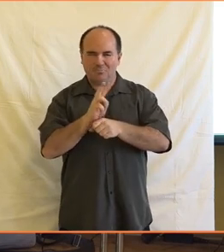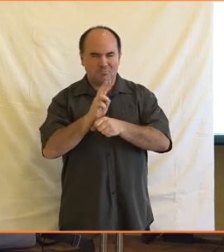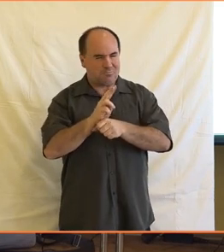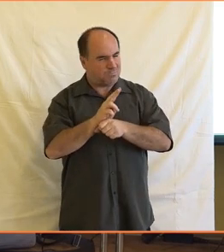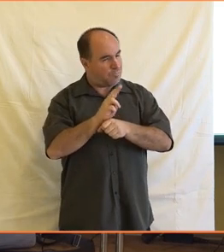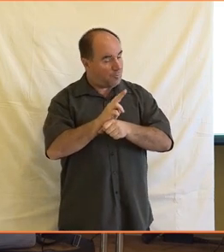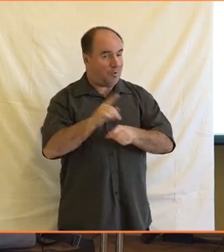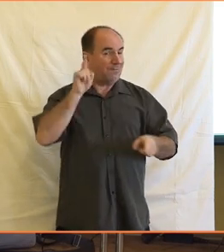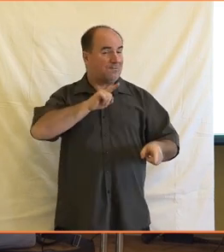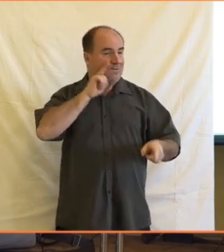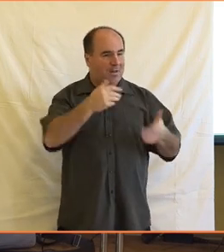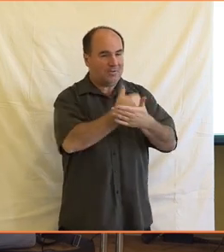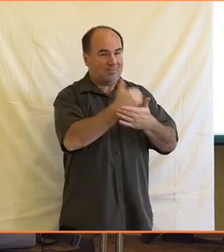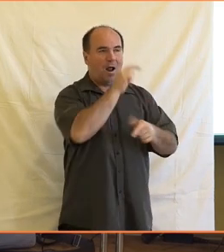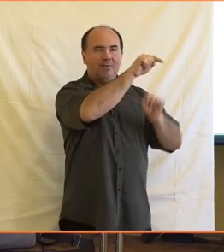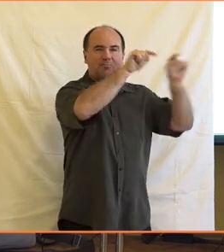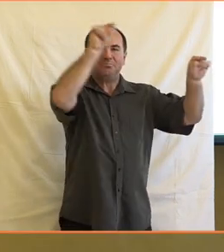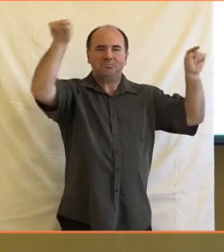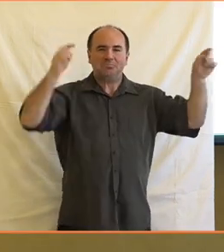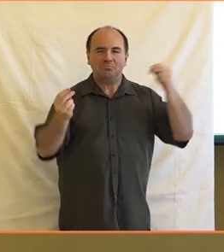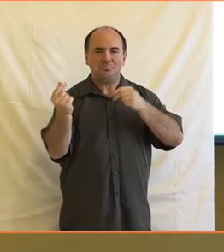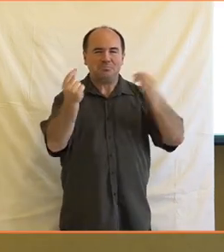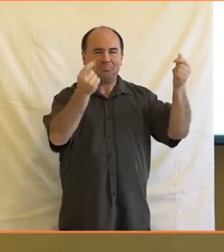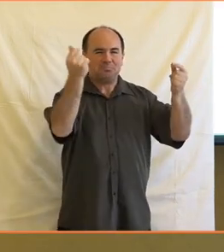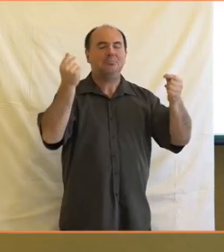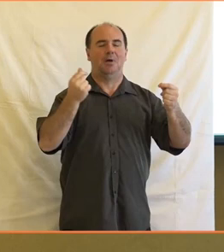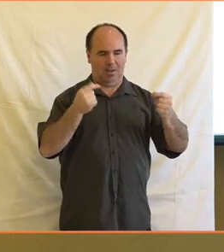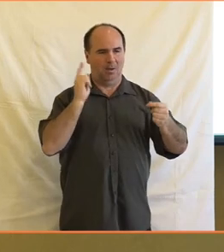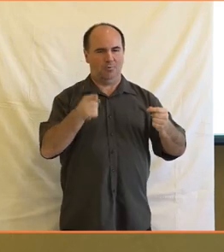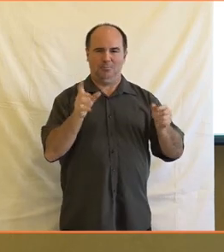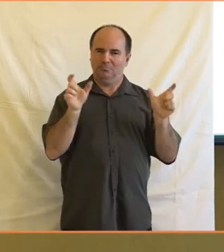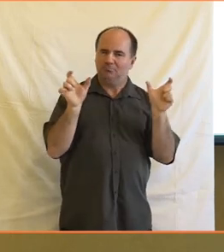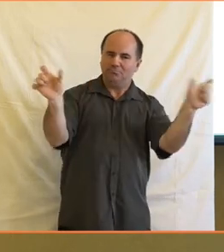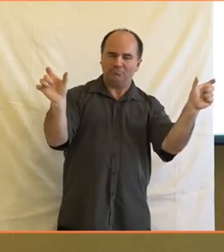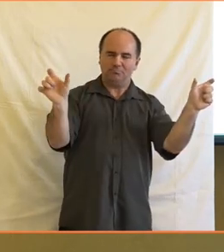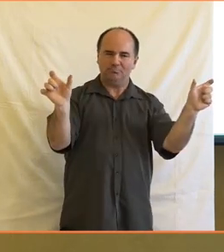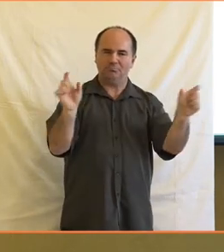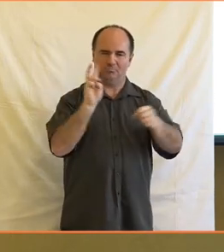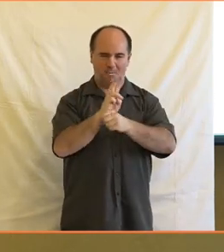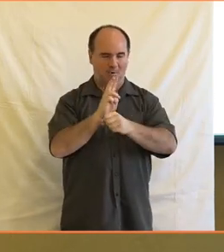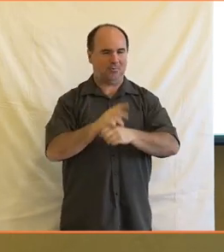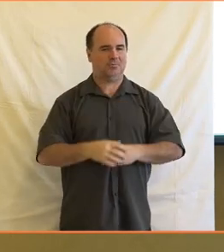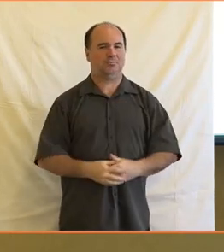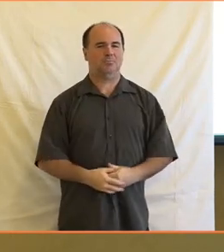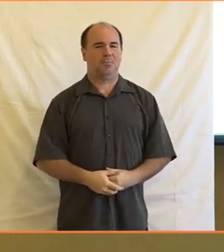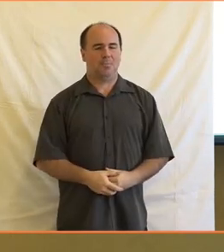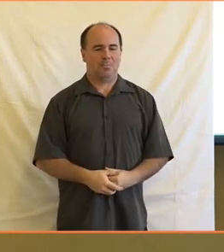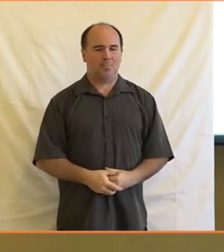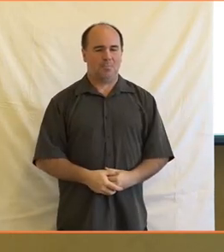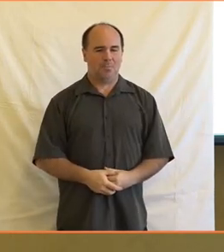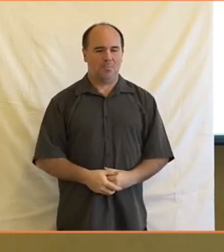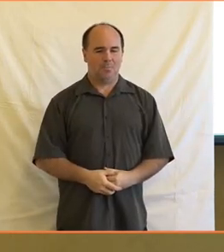news neboli falešným zprávám. By shedding light on how we can meet the human rights challenges of the digital